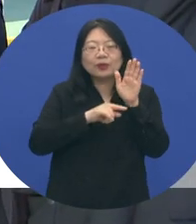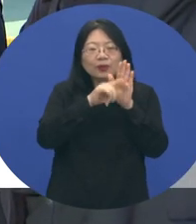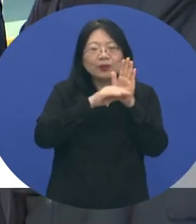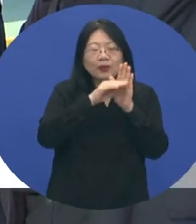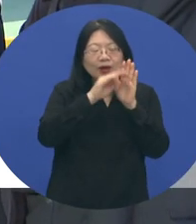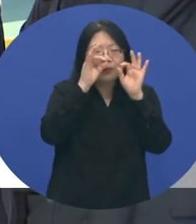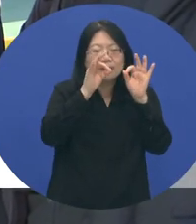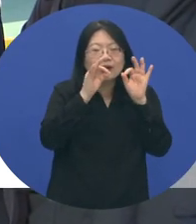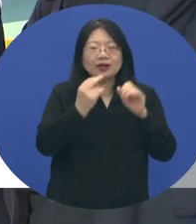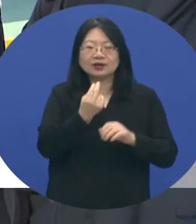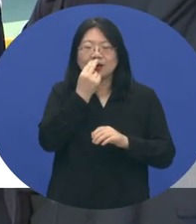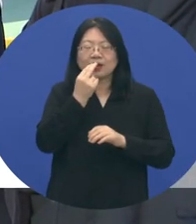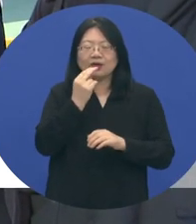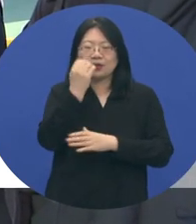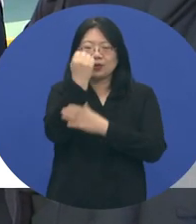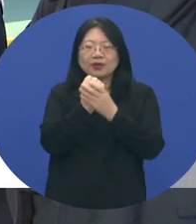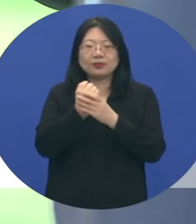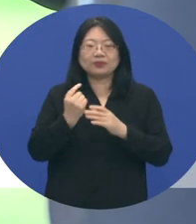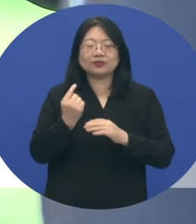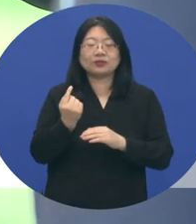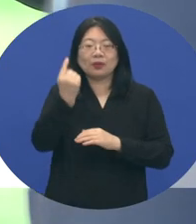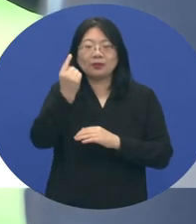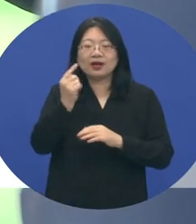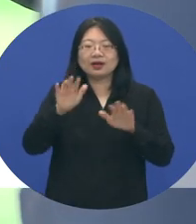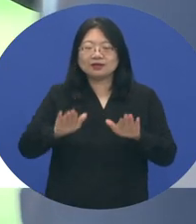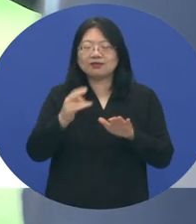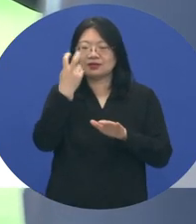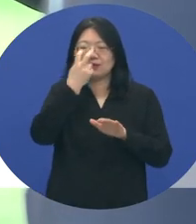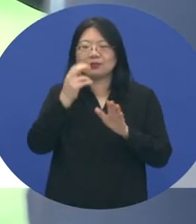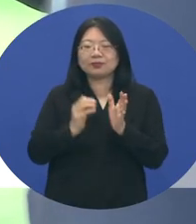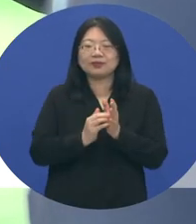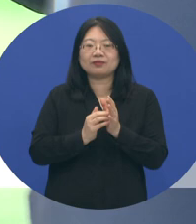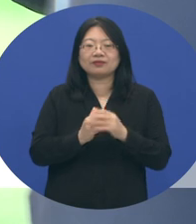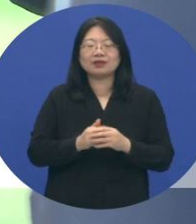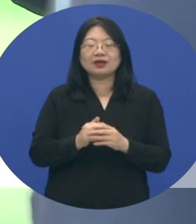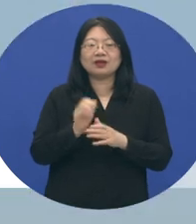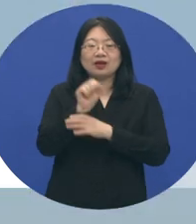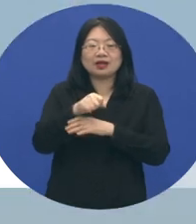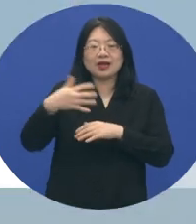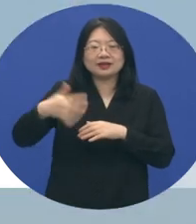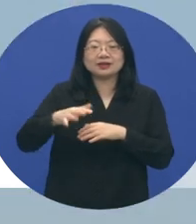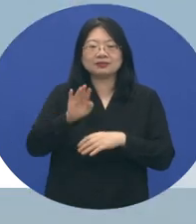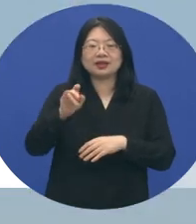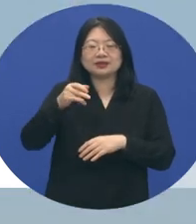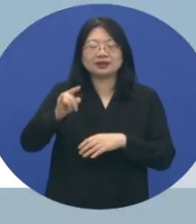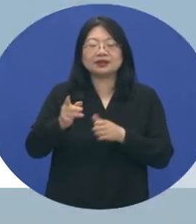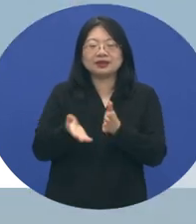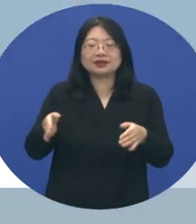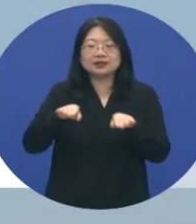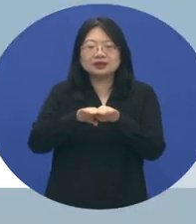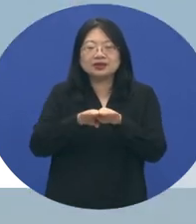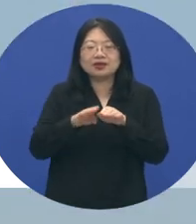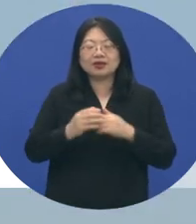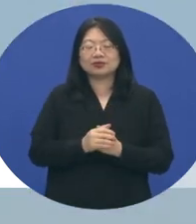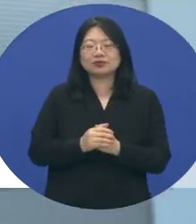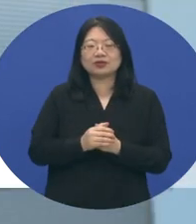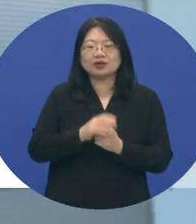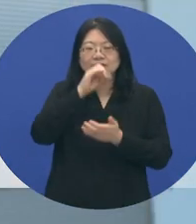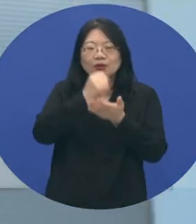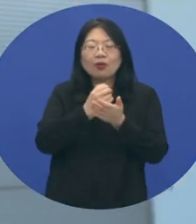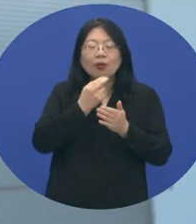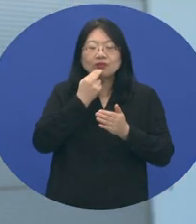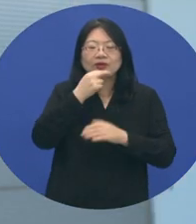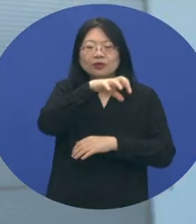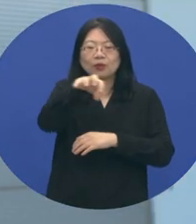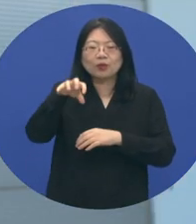평균 대기오염 농도가 높은 지점을 선별해 이번 점검을 벌였습니다. 무허가 시설과 방제시설 고장 방치, 비정상 가동 행위 등을